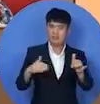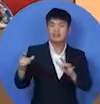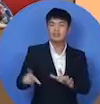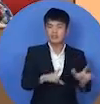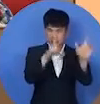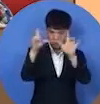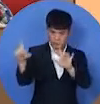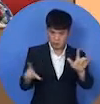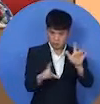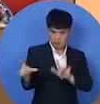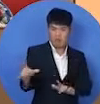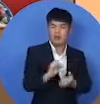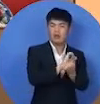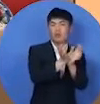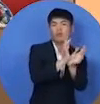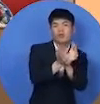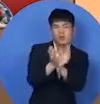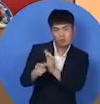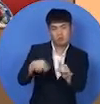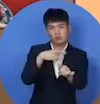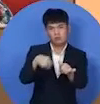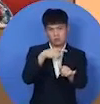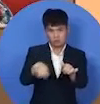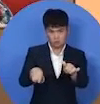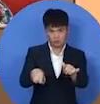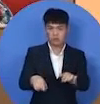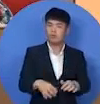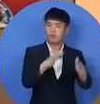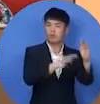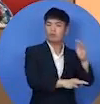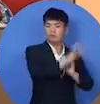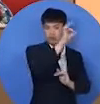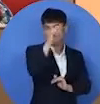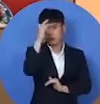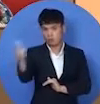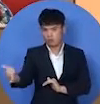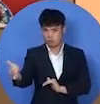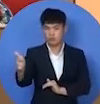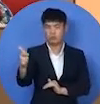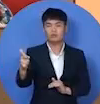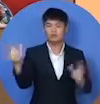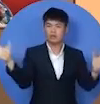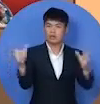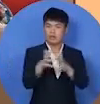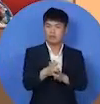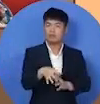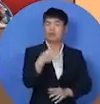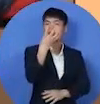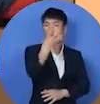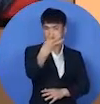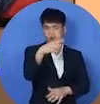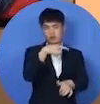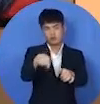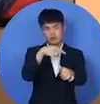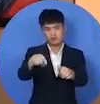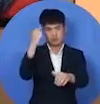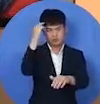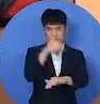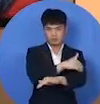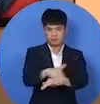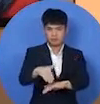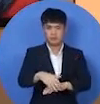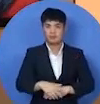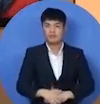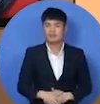교육을 7월 15일, 22일 각각 오전, 오후 반으로 나누어 총 4회 운영합니다. 교육 내용은 도시